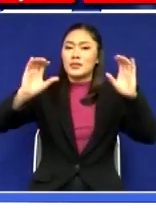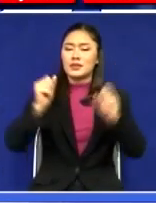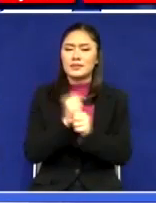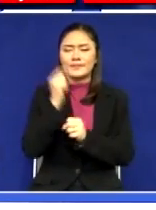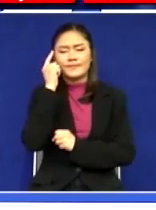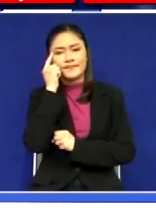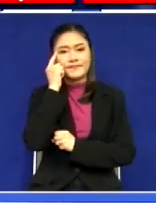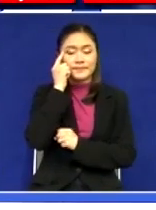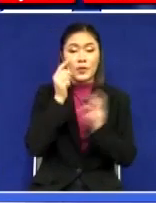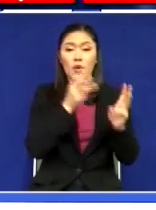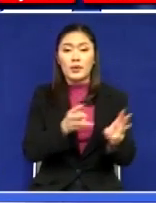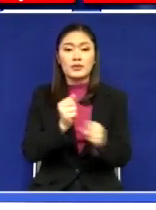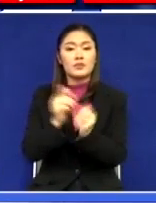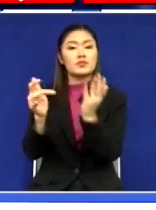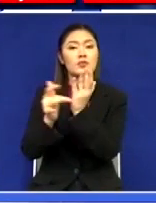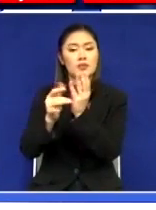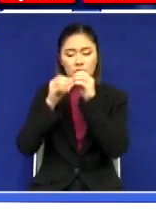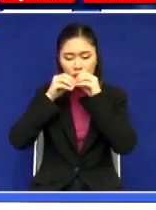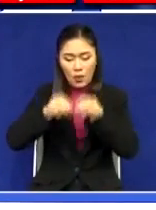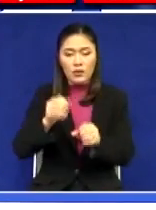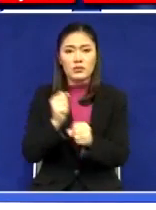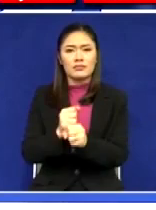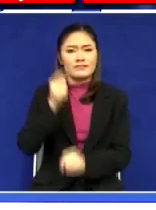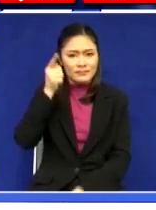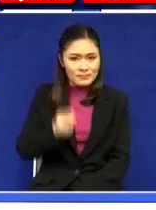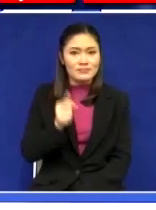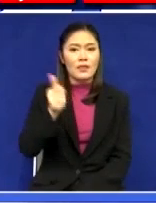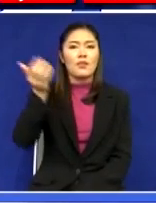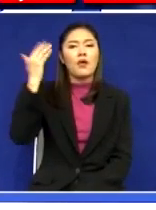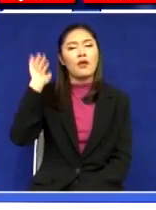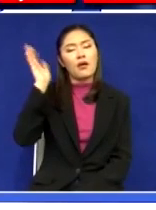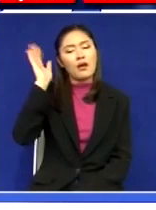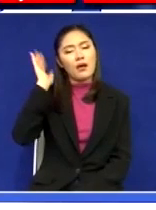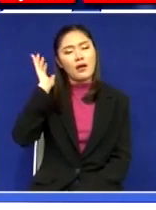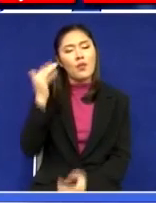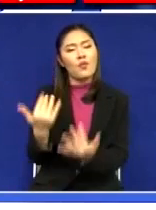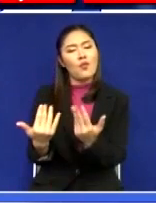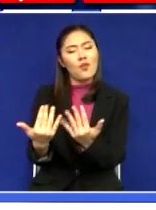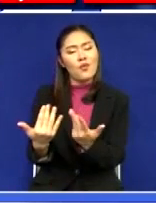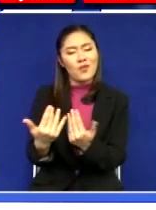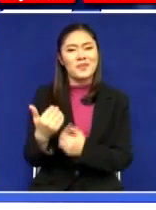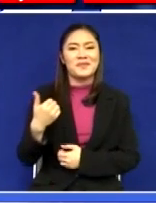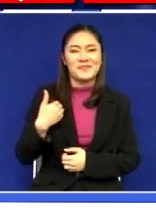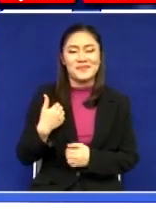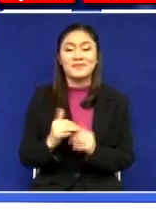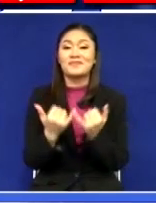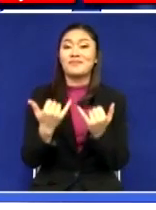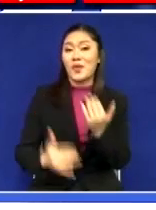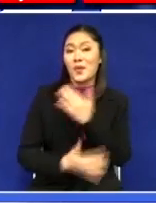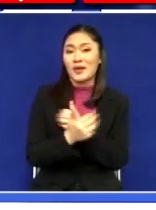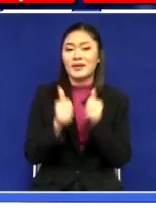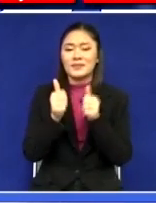จะทำเรื่องของ Digital Transformation ให้เป็นจริงนะครับหลังจากที่พูดแล้วก็รีรอกันมาสักพักหนึ่งแล้วนะครับตอนนี้เป็นเวลา